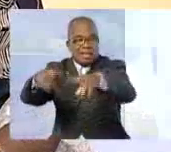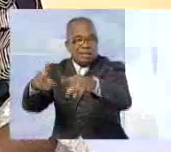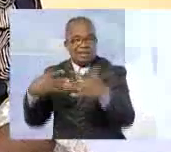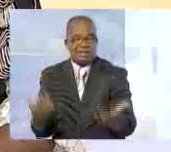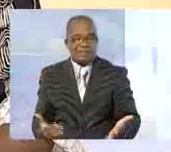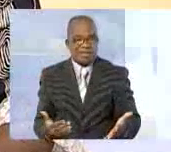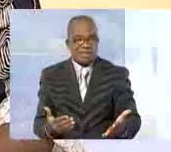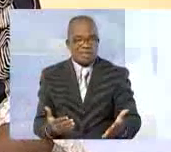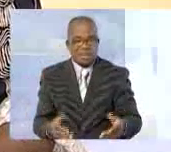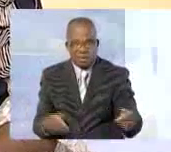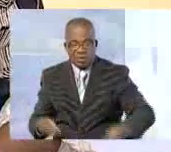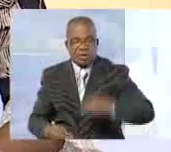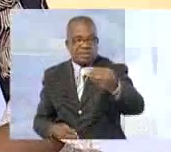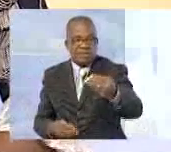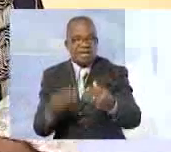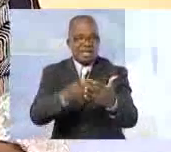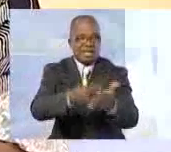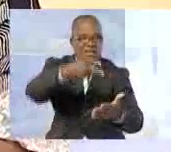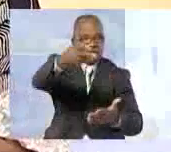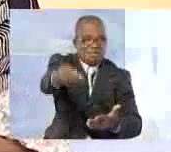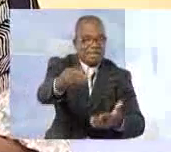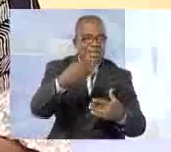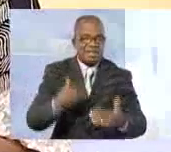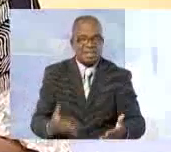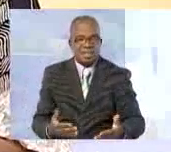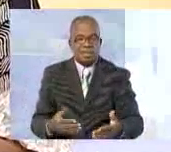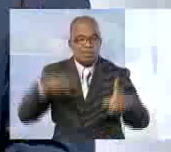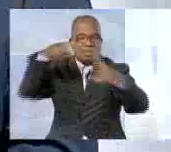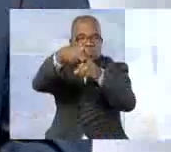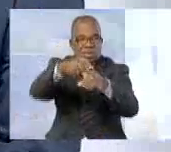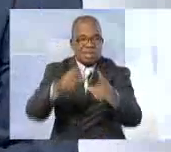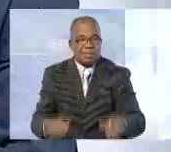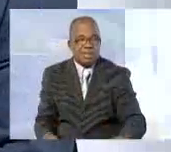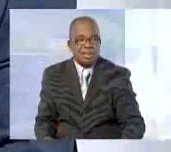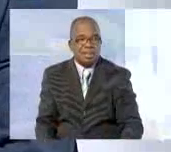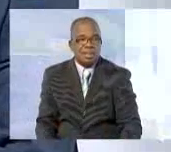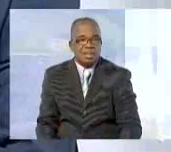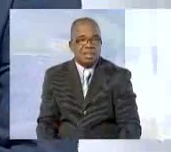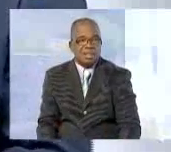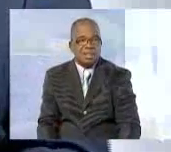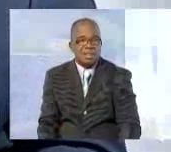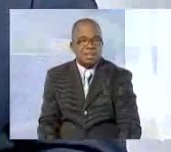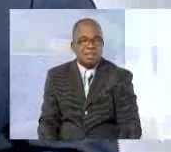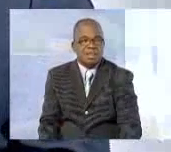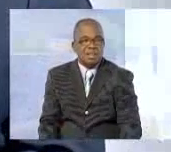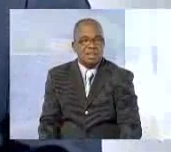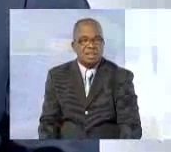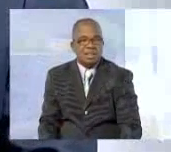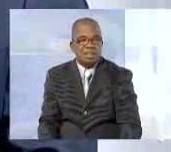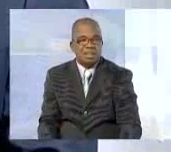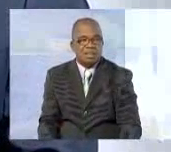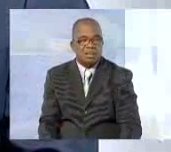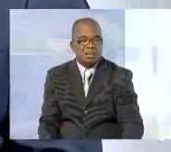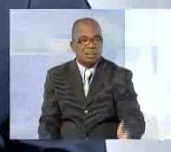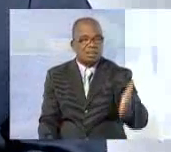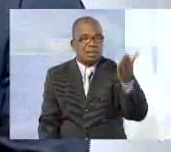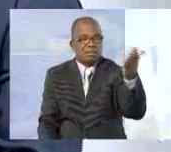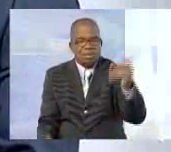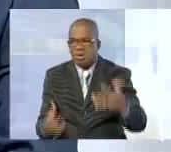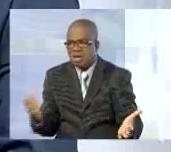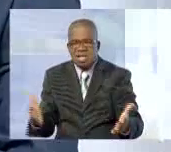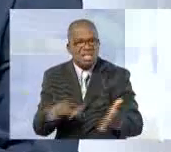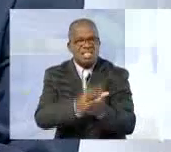de francs CFA saisis. Les détails avec Abou Sanogo. Il y a des gens qui font un travail qui n'ont pas de valeur ajoutée, ils n'apportent